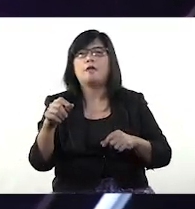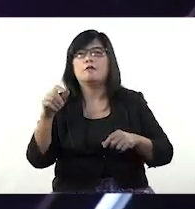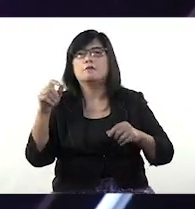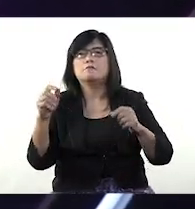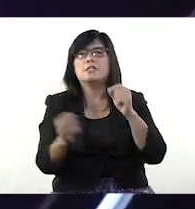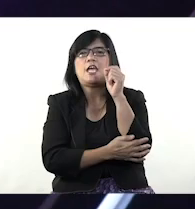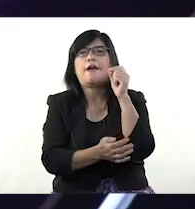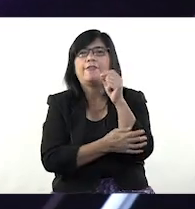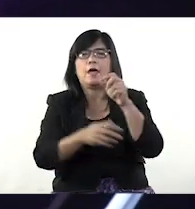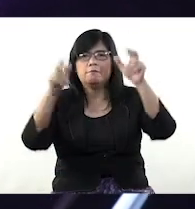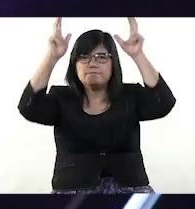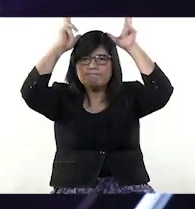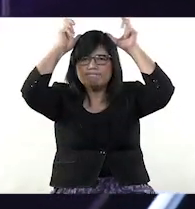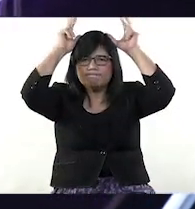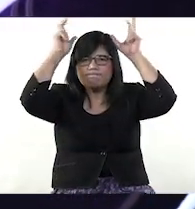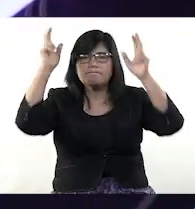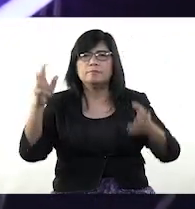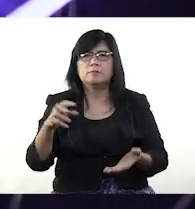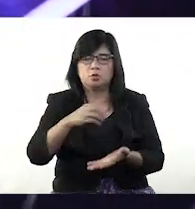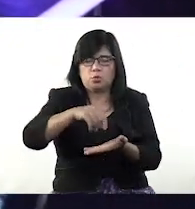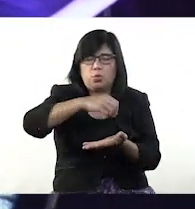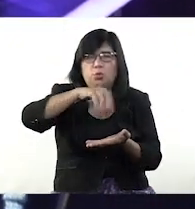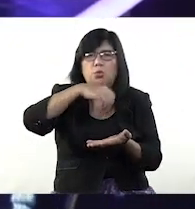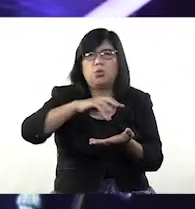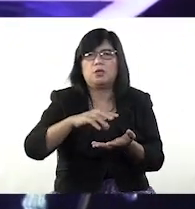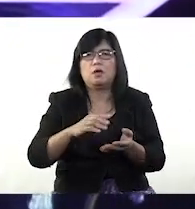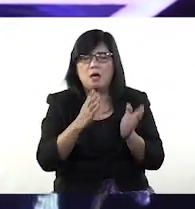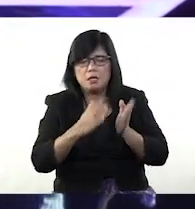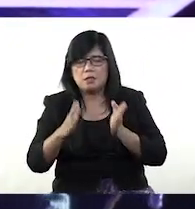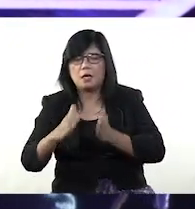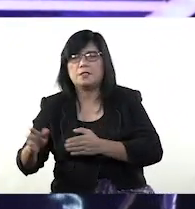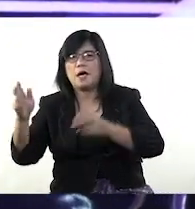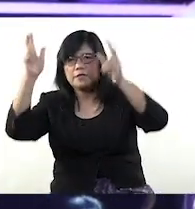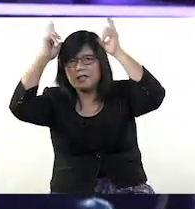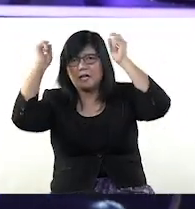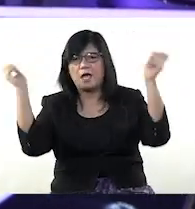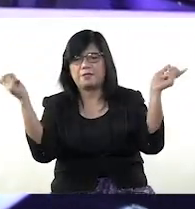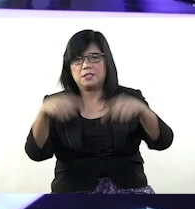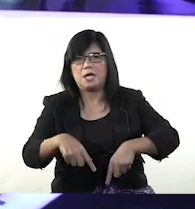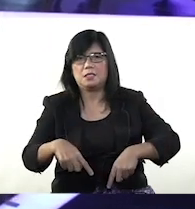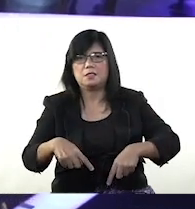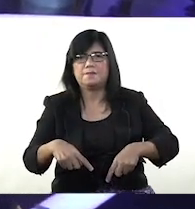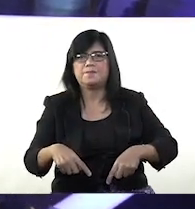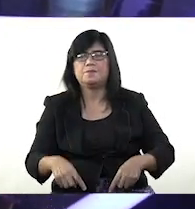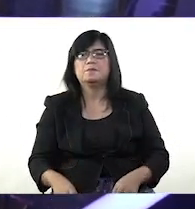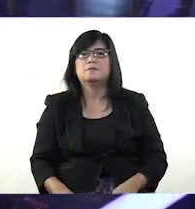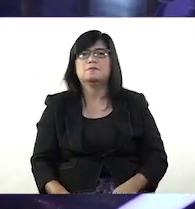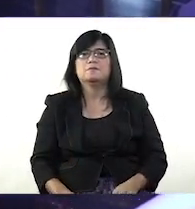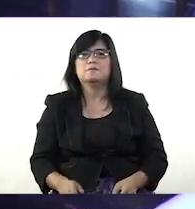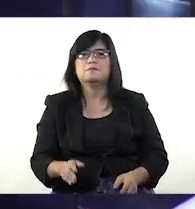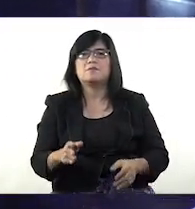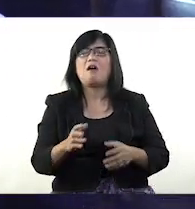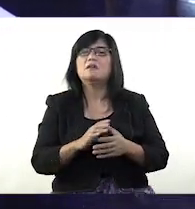rancangan-rancangan setan yang terjadi Hai kamu itu salah satu strategi iblis yang paling